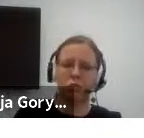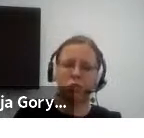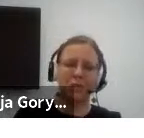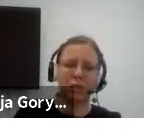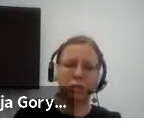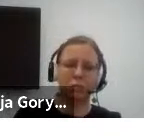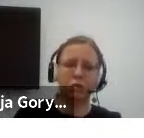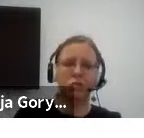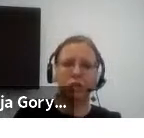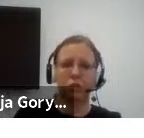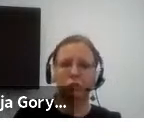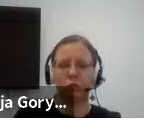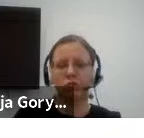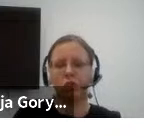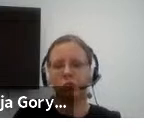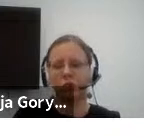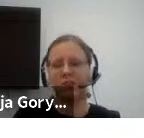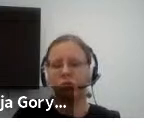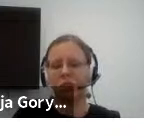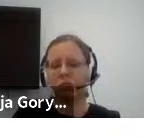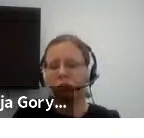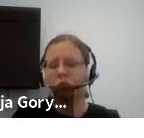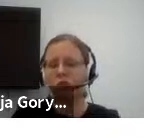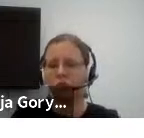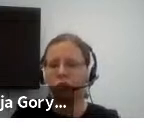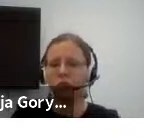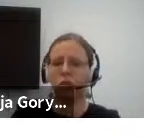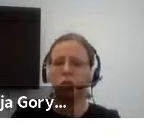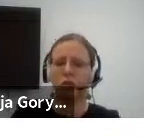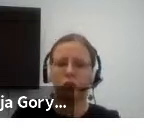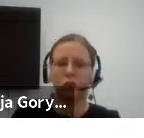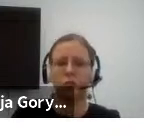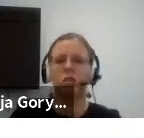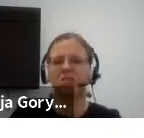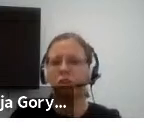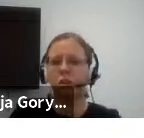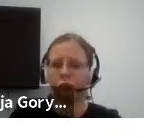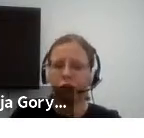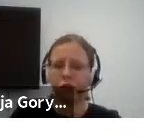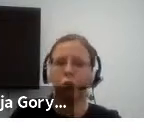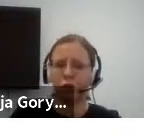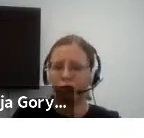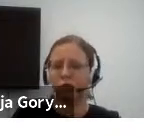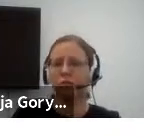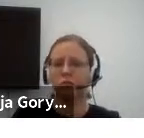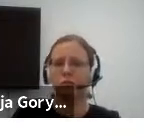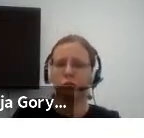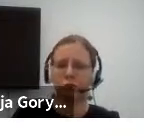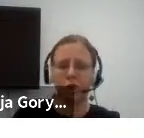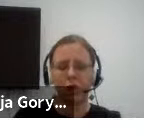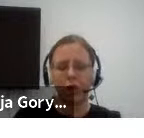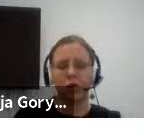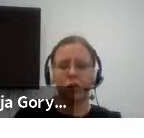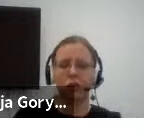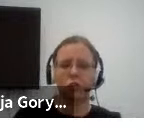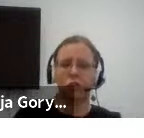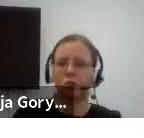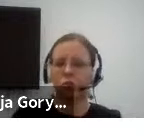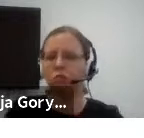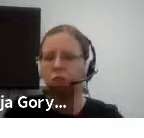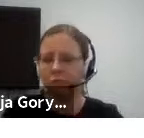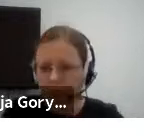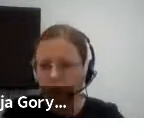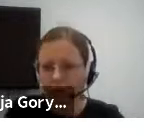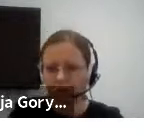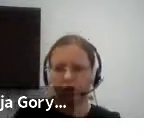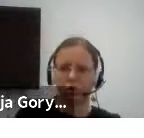dotyczącego zmiany procenta dotacji, który może nam zostać na kolejny rok, on był gdzieś tam wciśnięty w jakąś tam ustawę covidową.